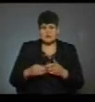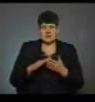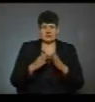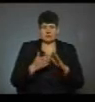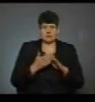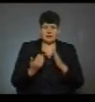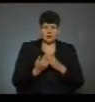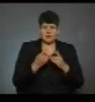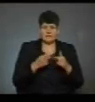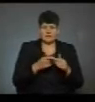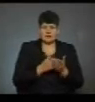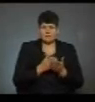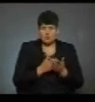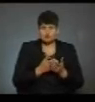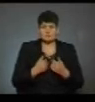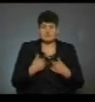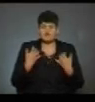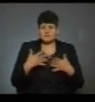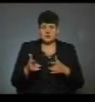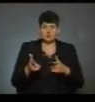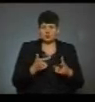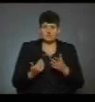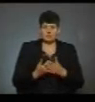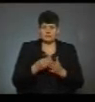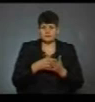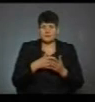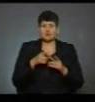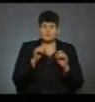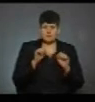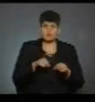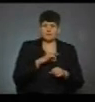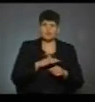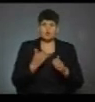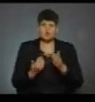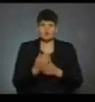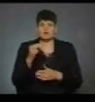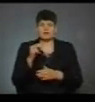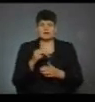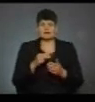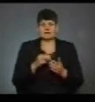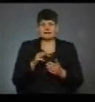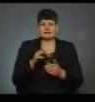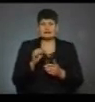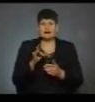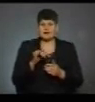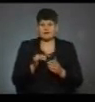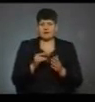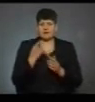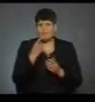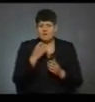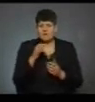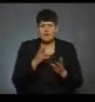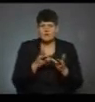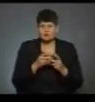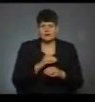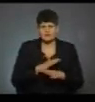на нові види послуг. І ми вже готуємо новий тариф, тоді ми зможемо застосувати новий тариф, і мова про перерахунки не буде йти. Бо всі ці